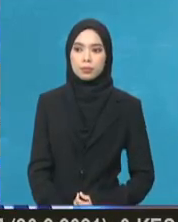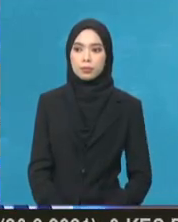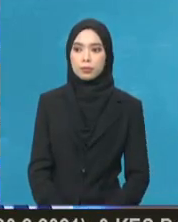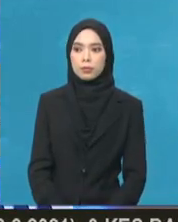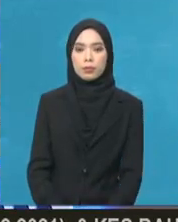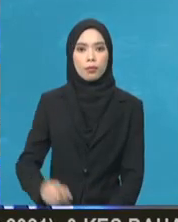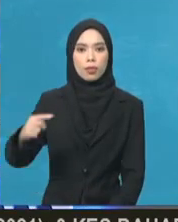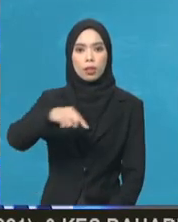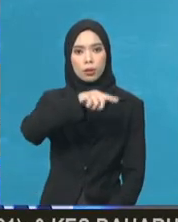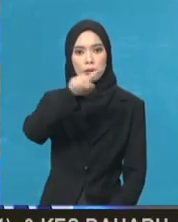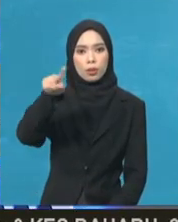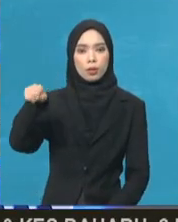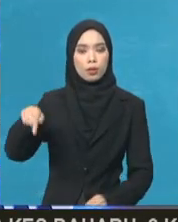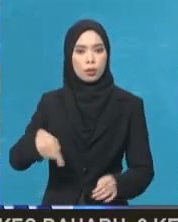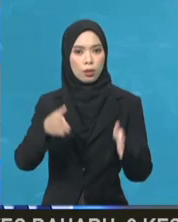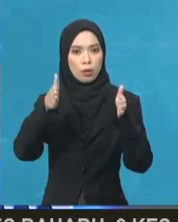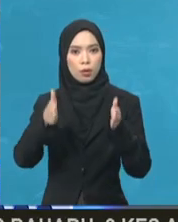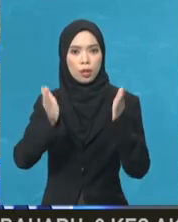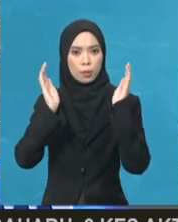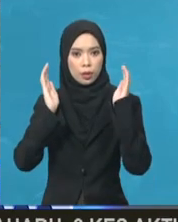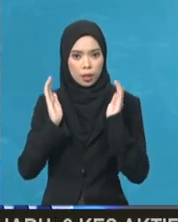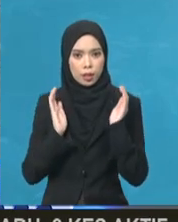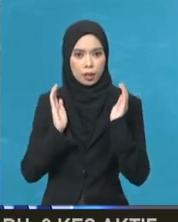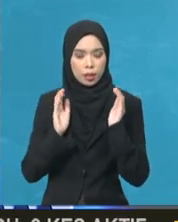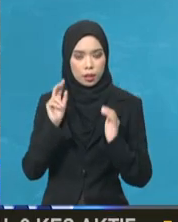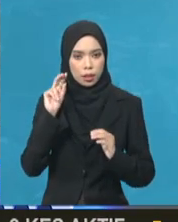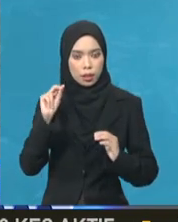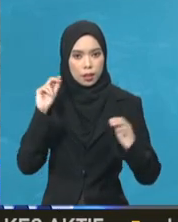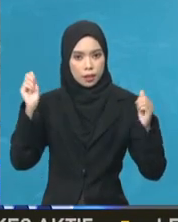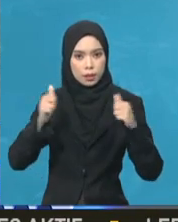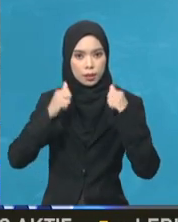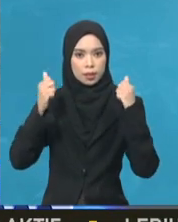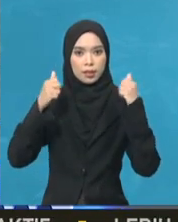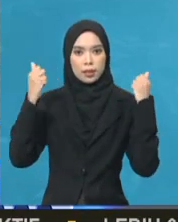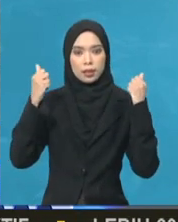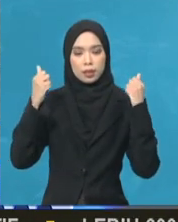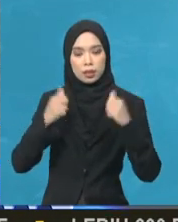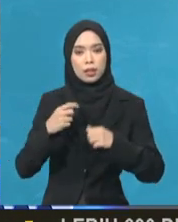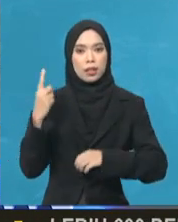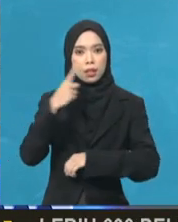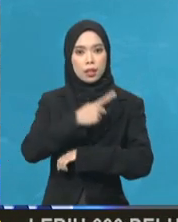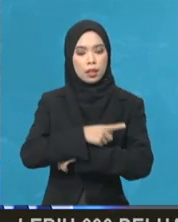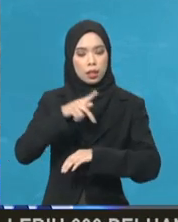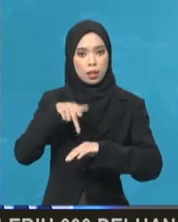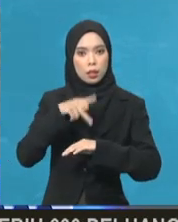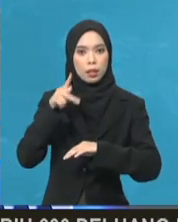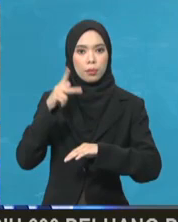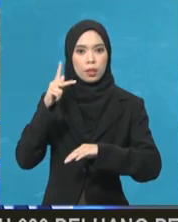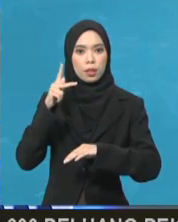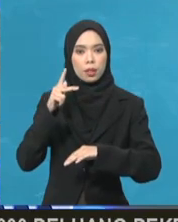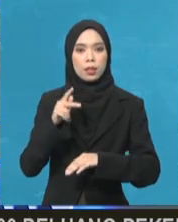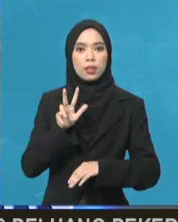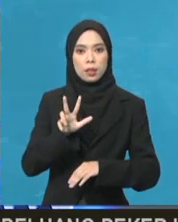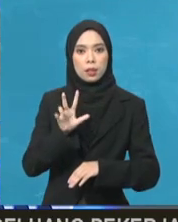di seluruh rakyat dan penduduk negara Brunei Darussalam akan racikan sambutan ulangtahun hari kebangsaan